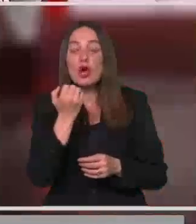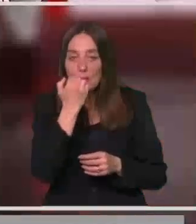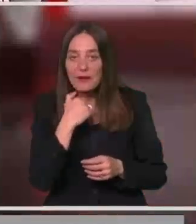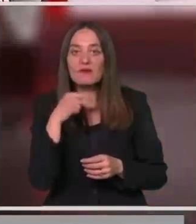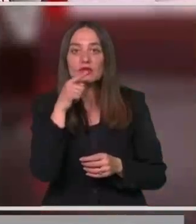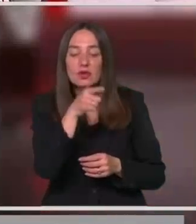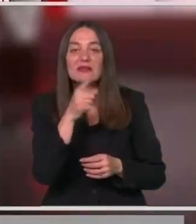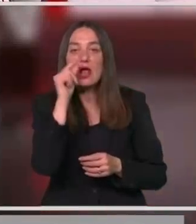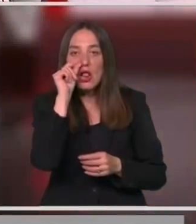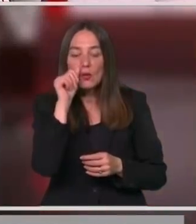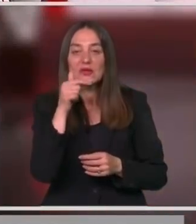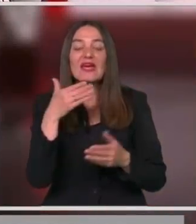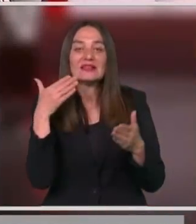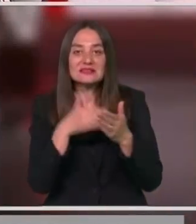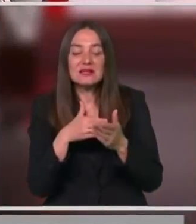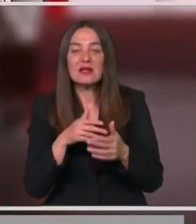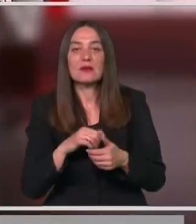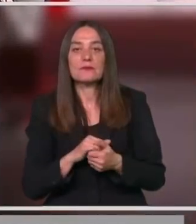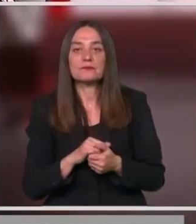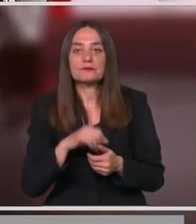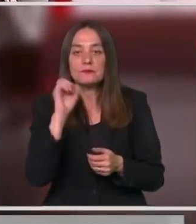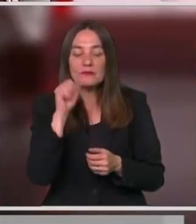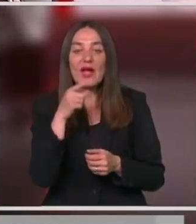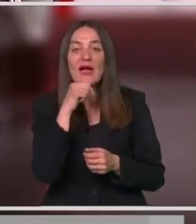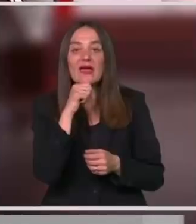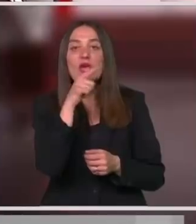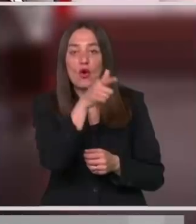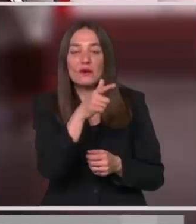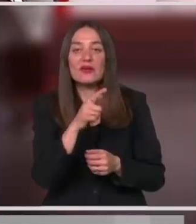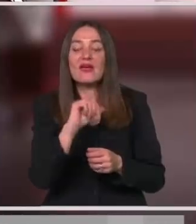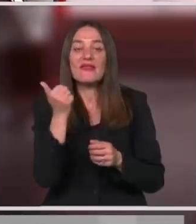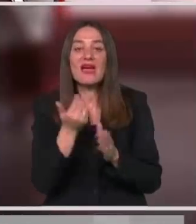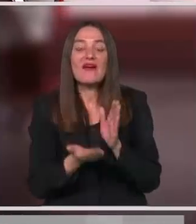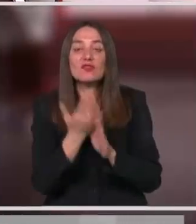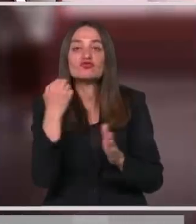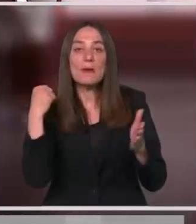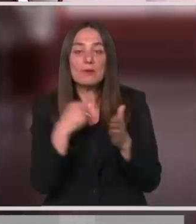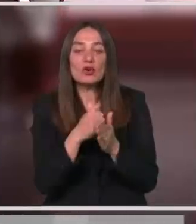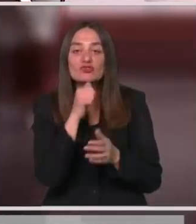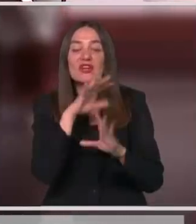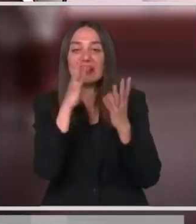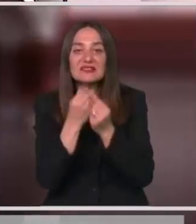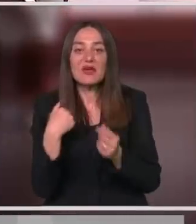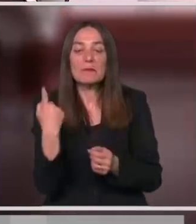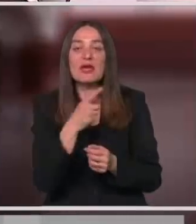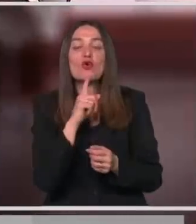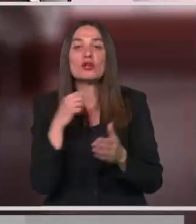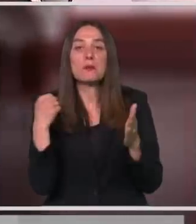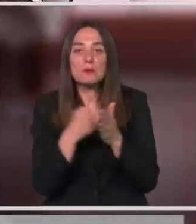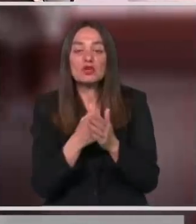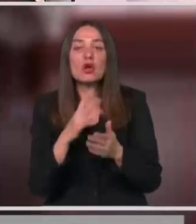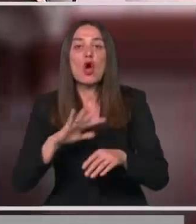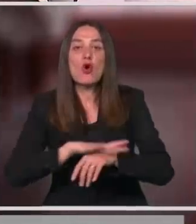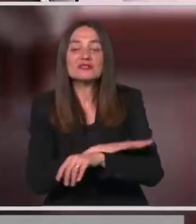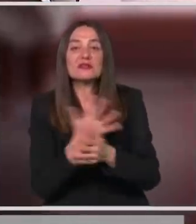nam ti ljudi cilj da i oni najviše pogođeni i svi mi koji smo pogođeni